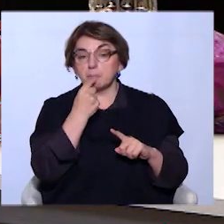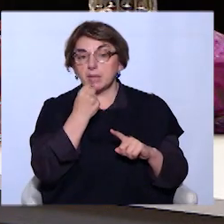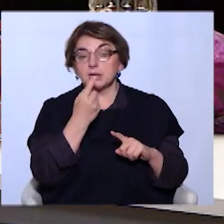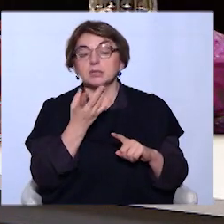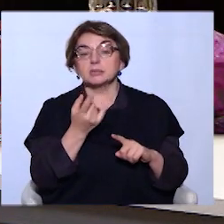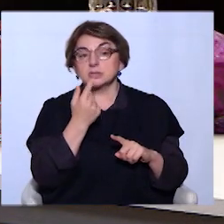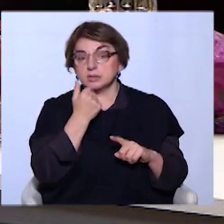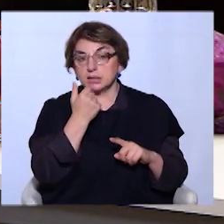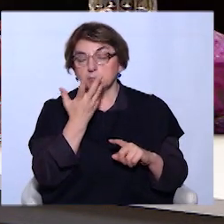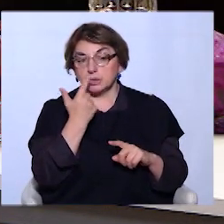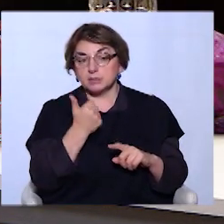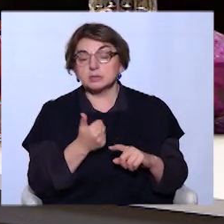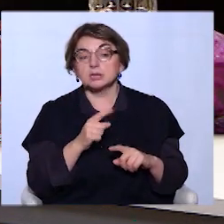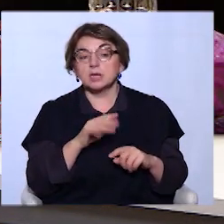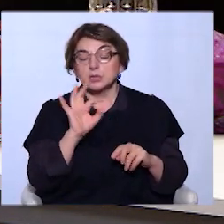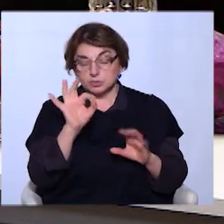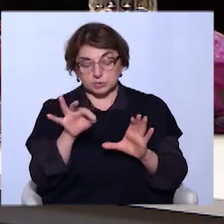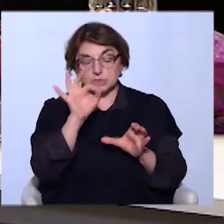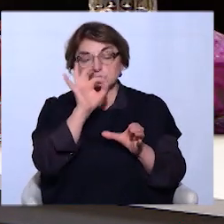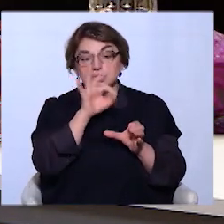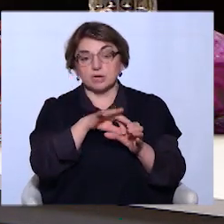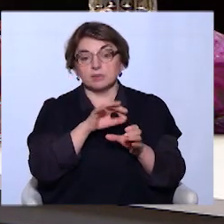და გარკვეული რაოდენობით